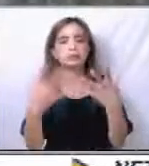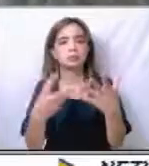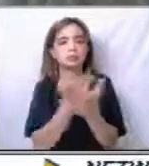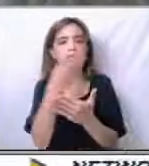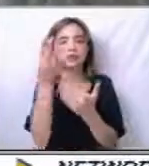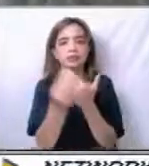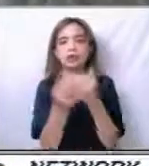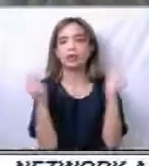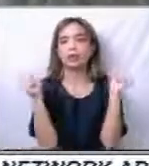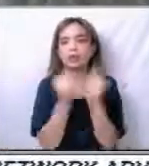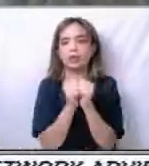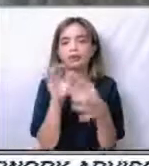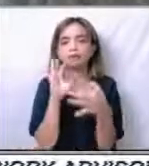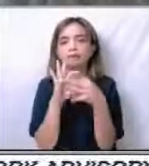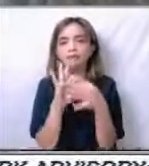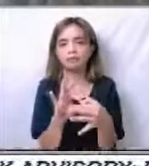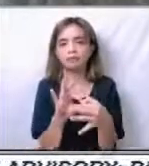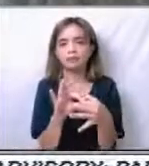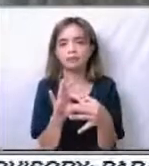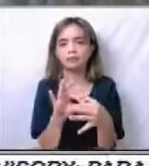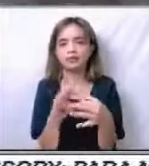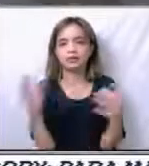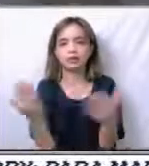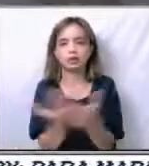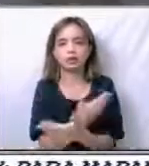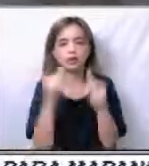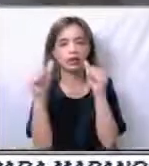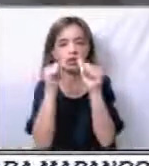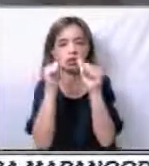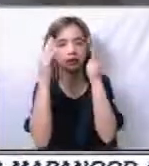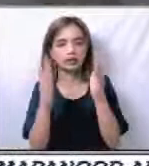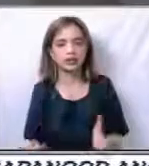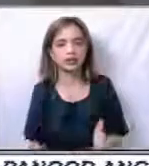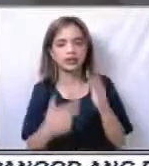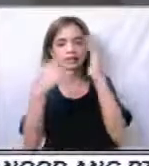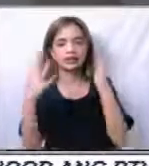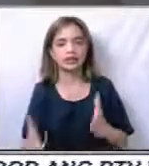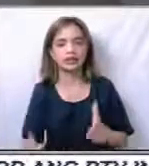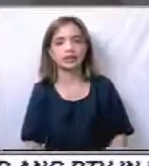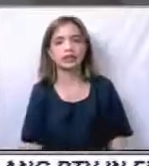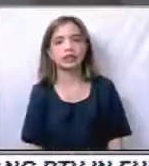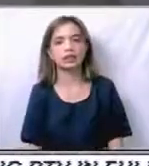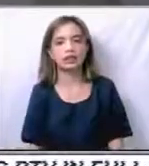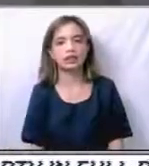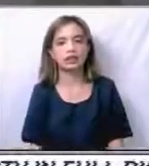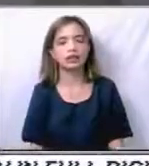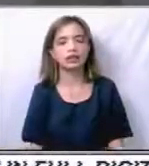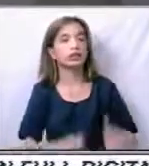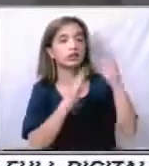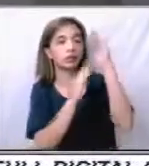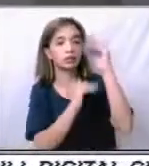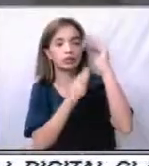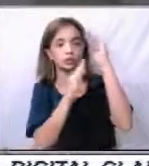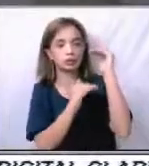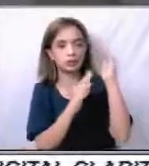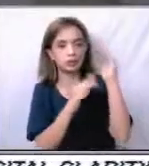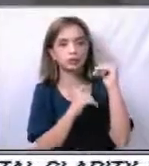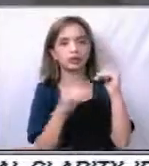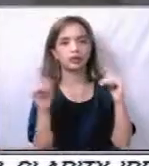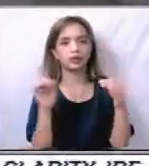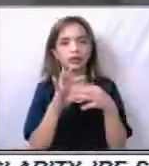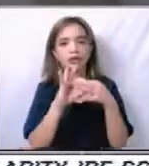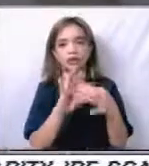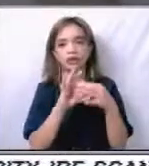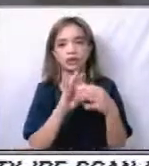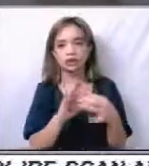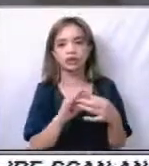mga bansang kinakatawan ng mga bagong ambassadors. We hope that our bilateral cooperation in